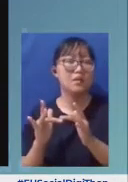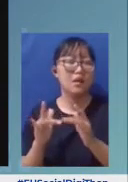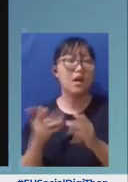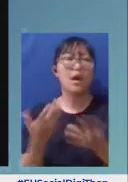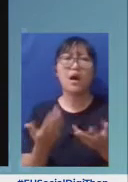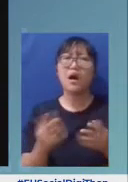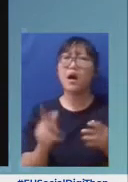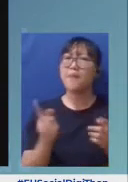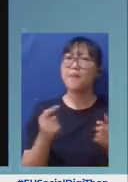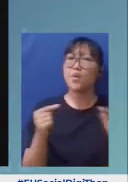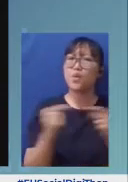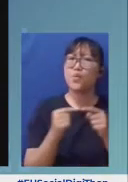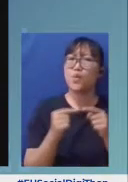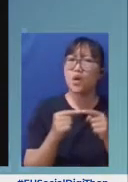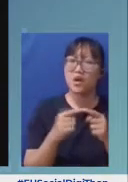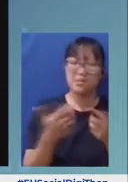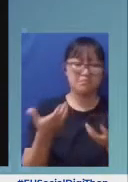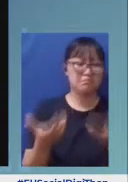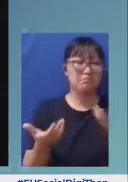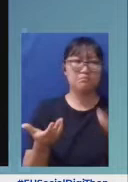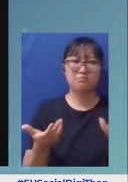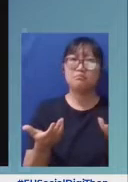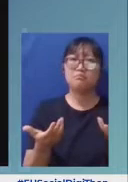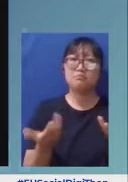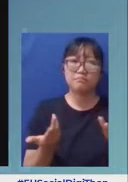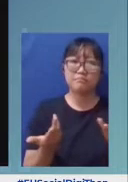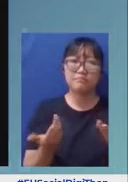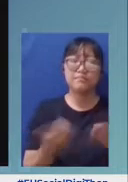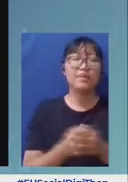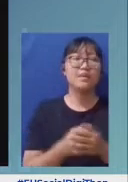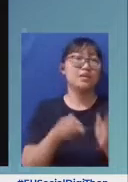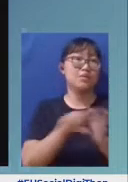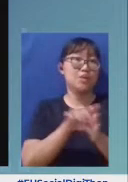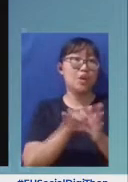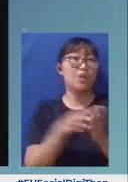erat banget adik-adik ya. Jadi misalnya aku ngeledekin